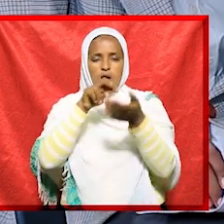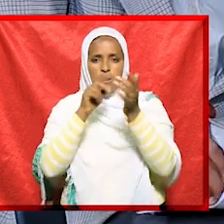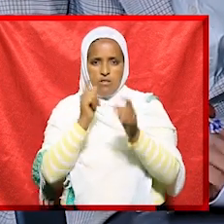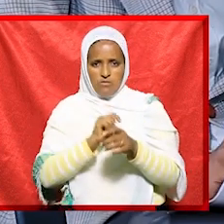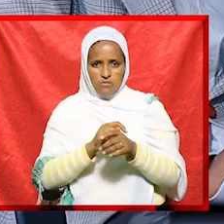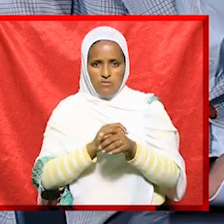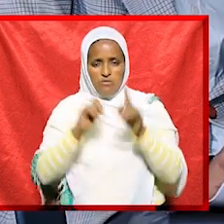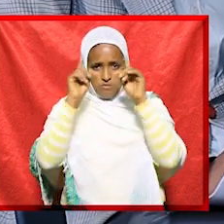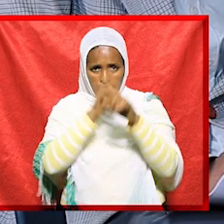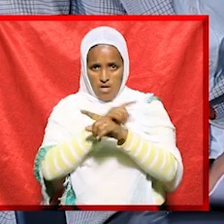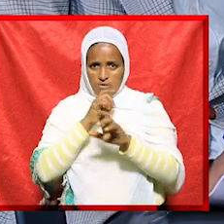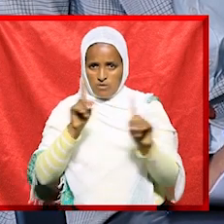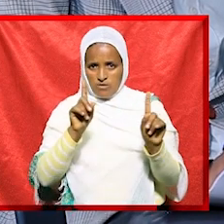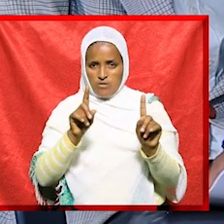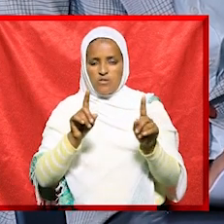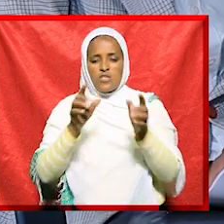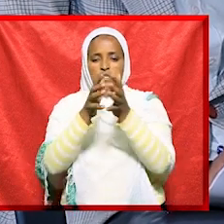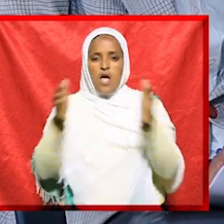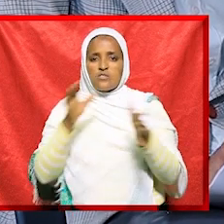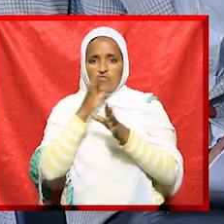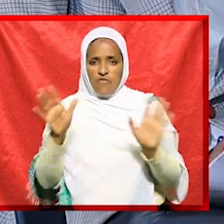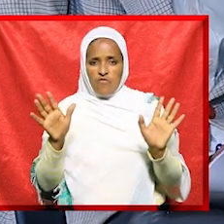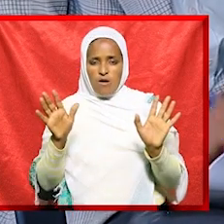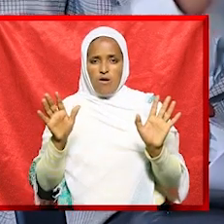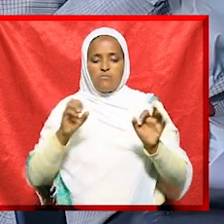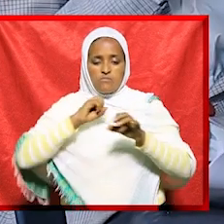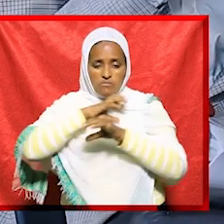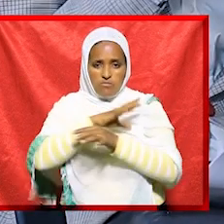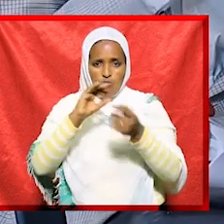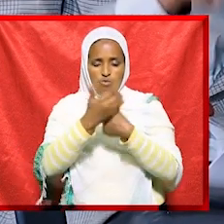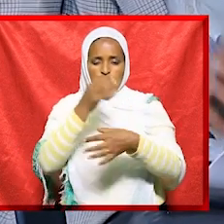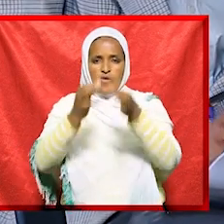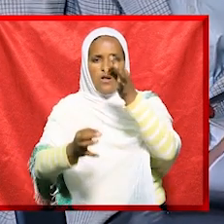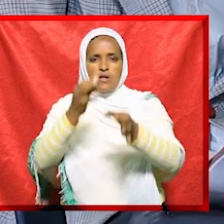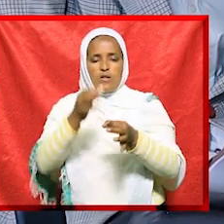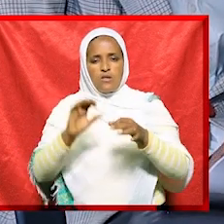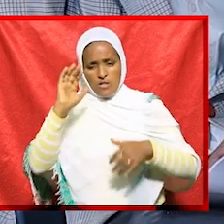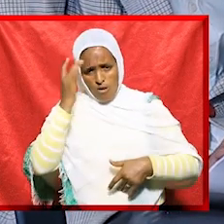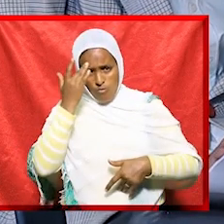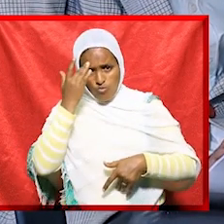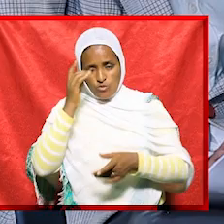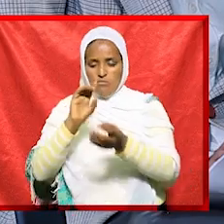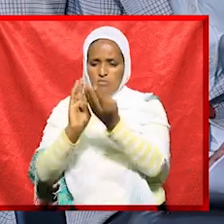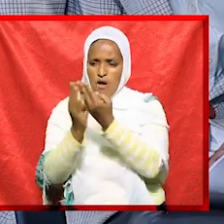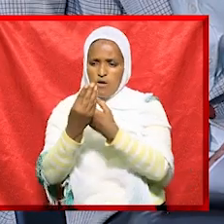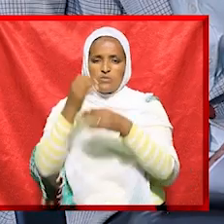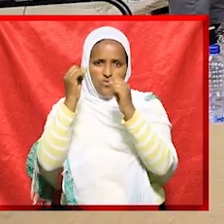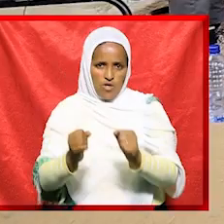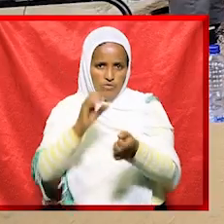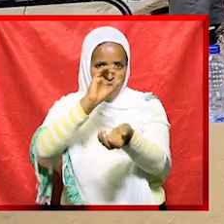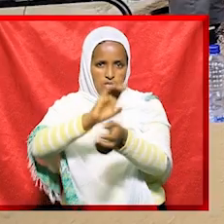እንዳያረጋት በሽታው እንዳይስፋፋ ርኩሰት መሆኑን ፈርዳ የታመሙትን ማከም ትችላለች